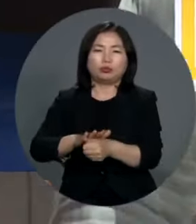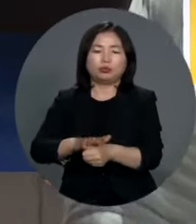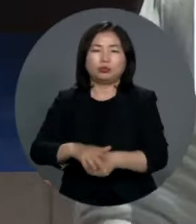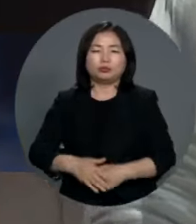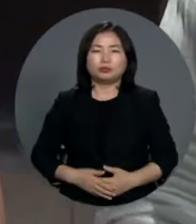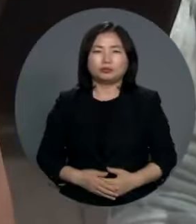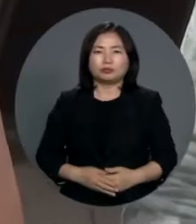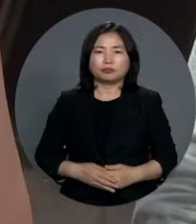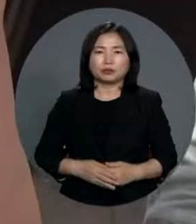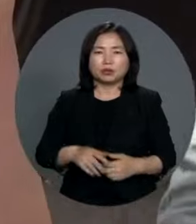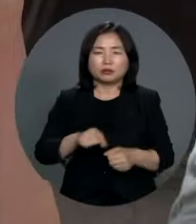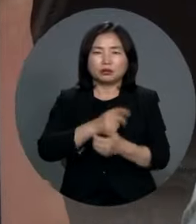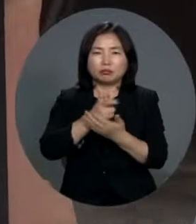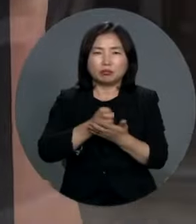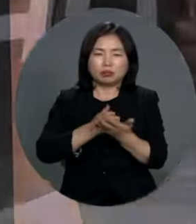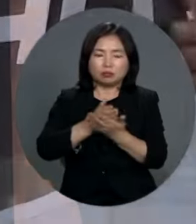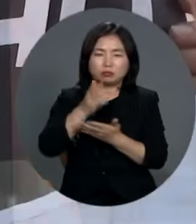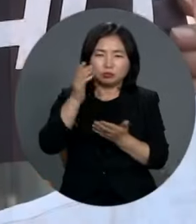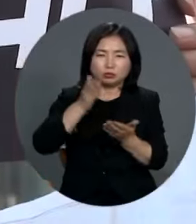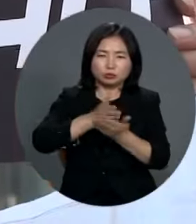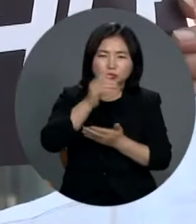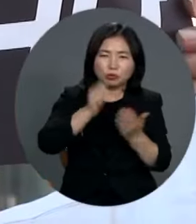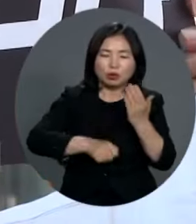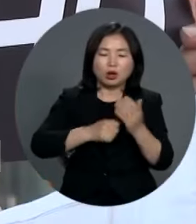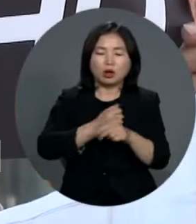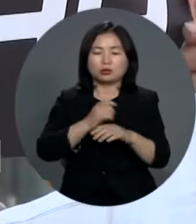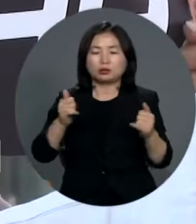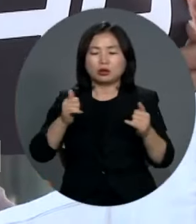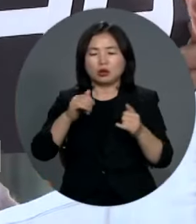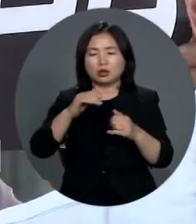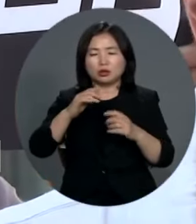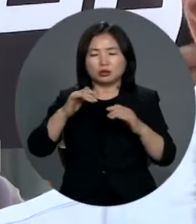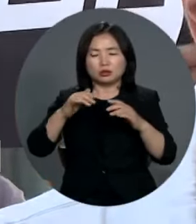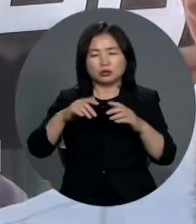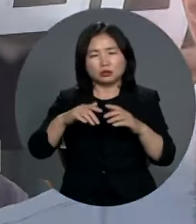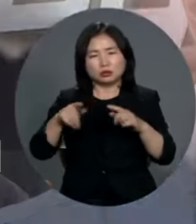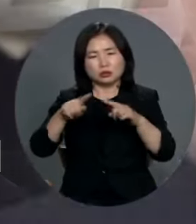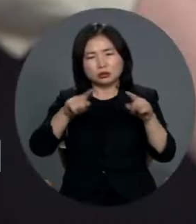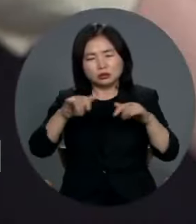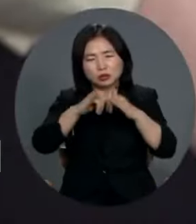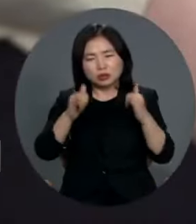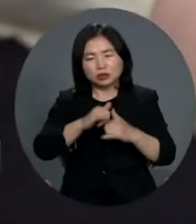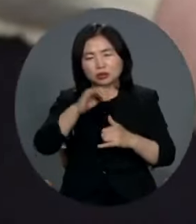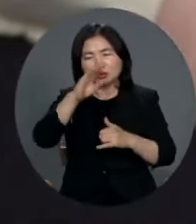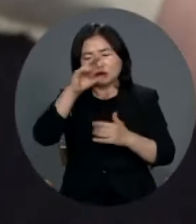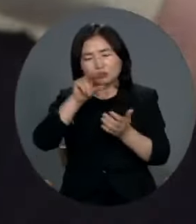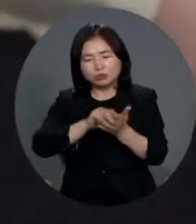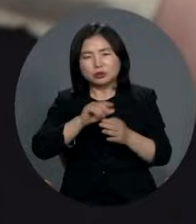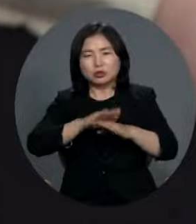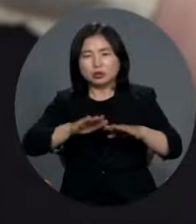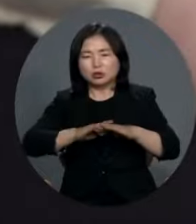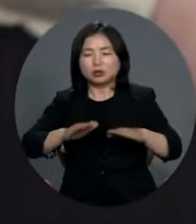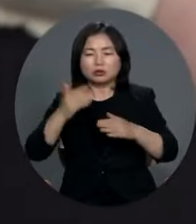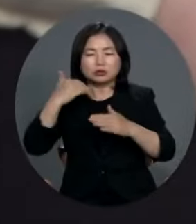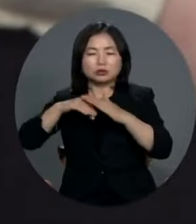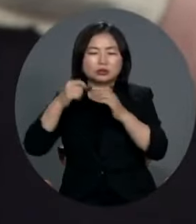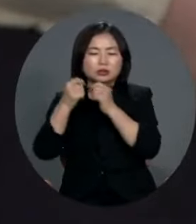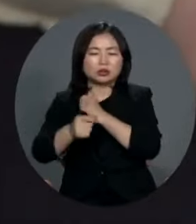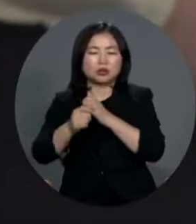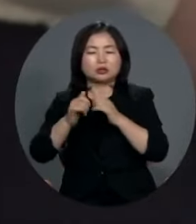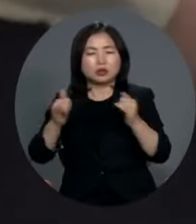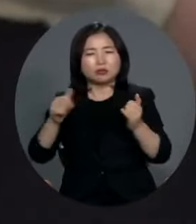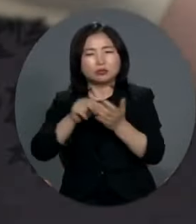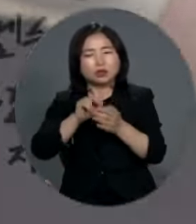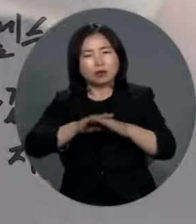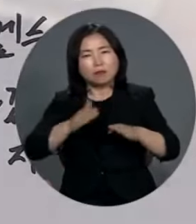방식입니다. 특별법 개정으로 사회적 질병이 되어버린 전세사기 피해자들의 눈물을 닦아줄 수 있을지